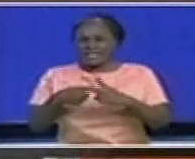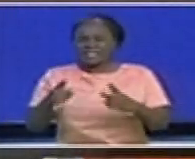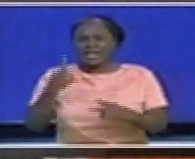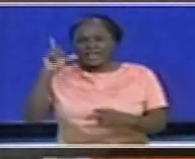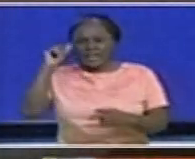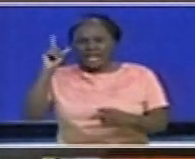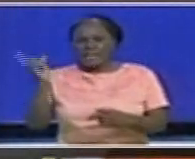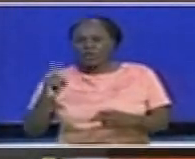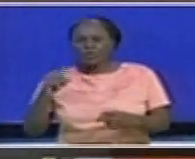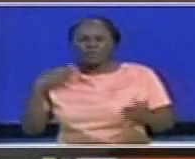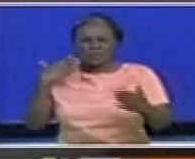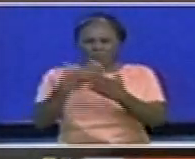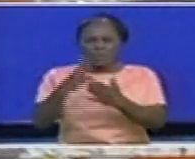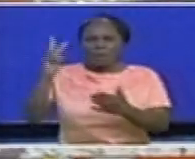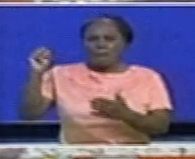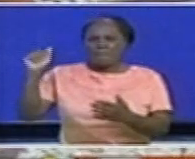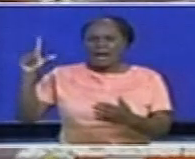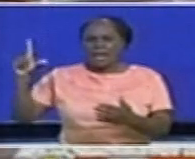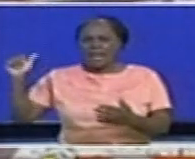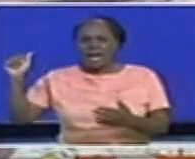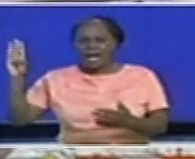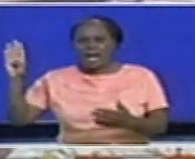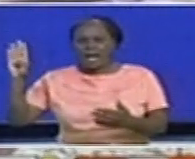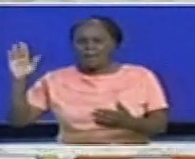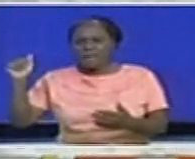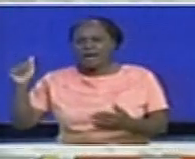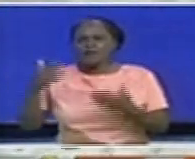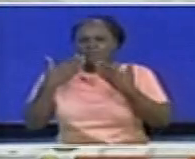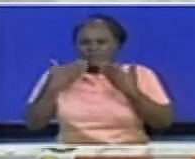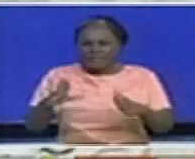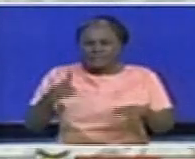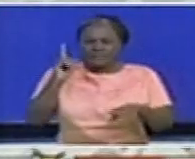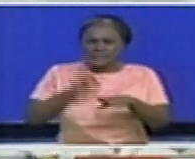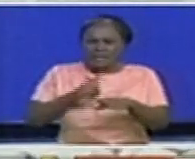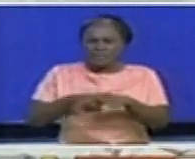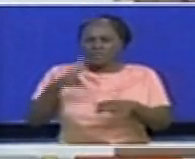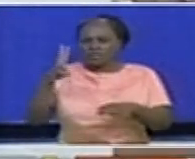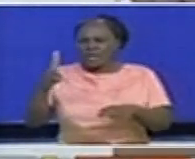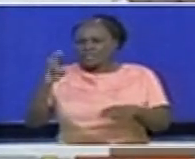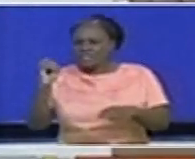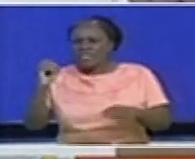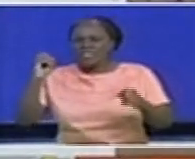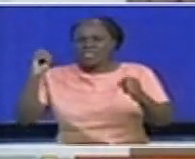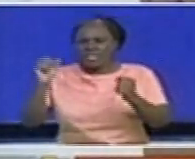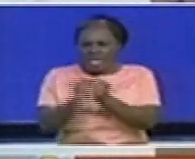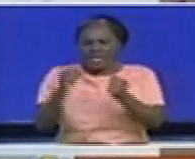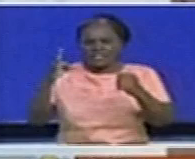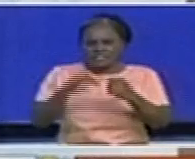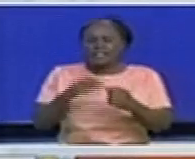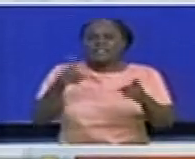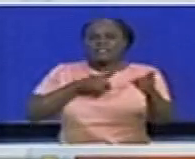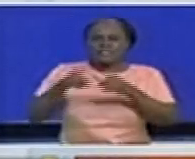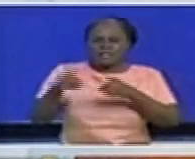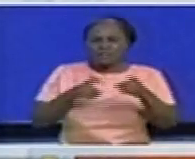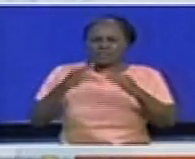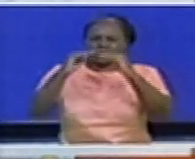hadi Malaba. Ujenzi huu unatarajiwa kukamilika na kutumika ifikapo mwaka 2018. Transport costs in the region are expected